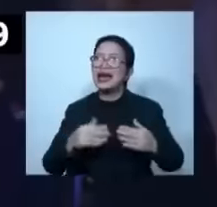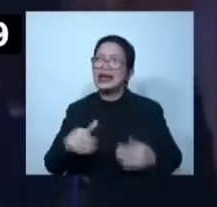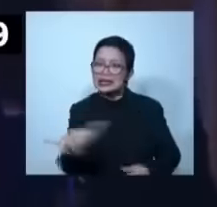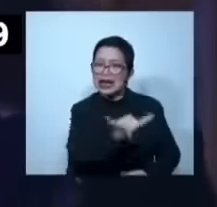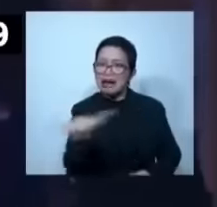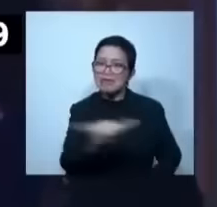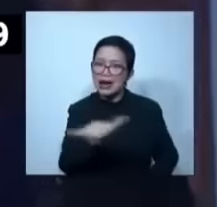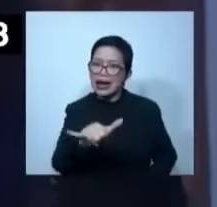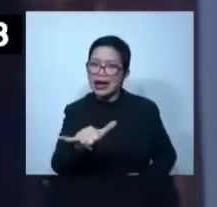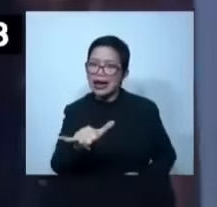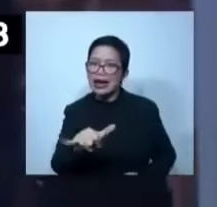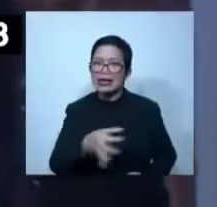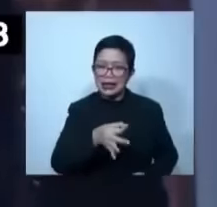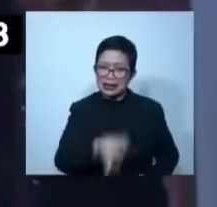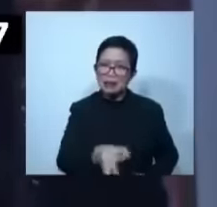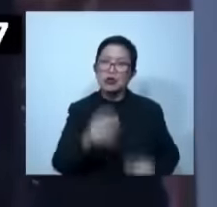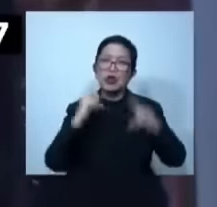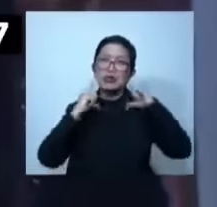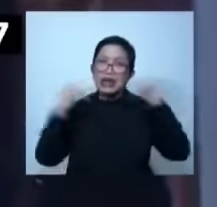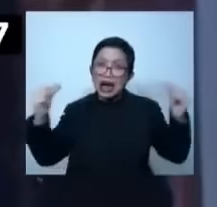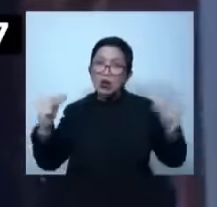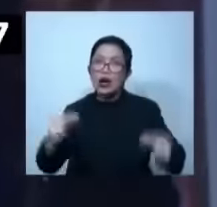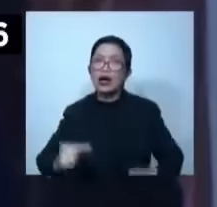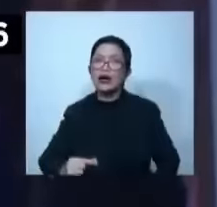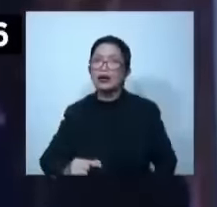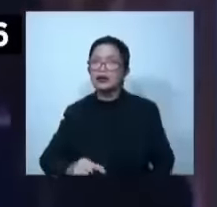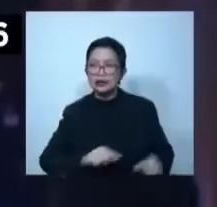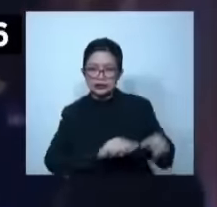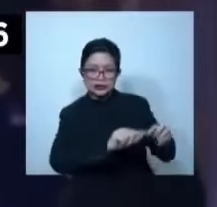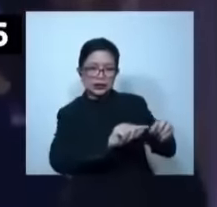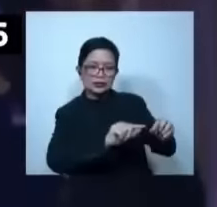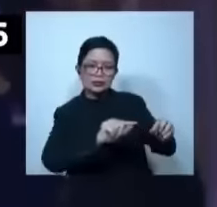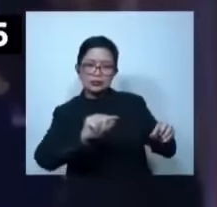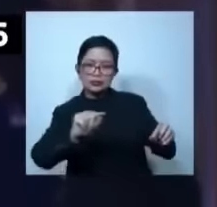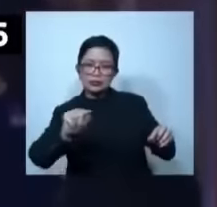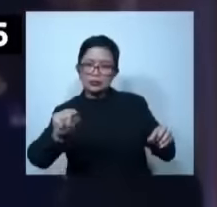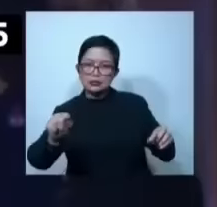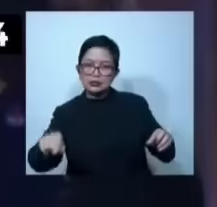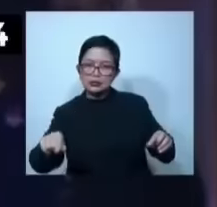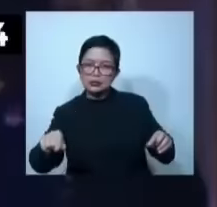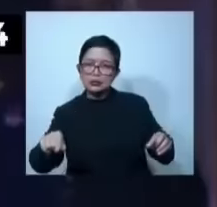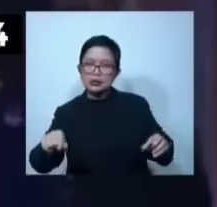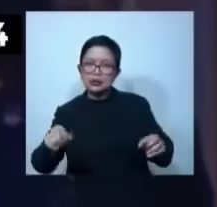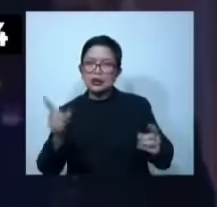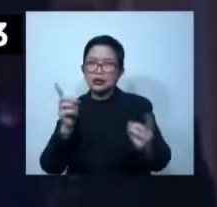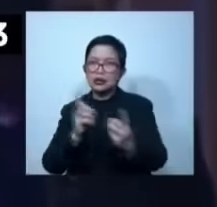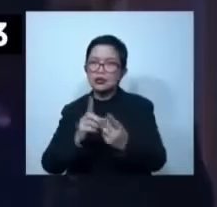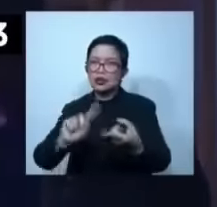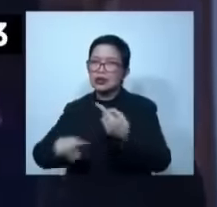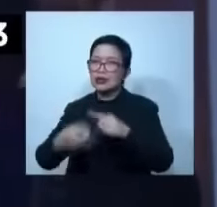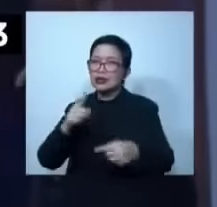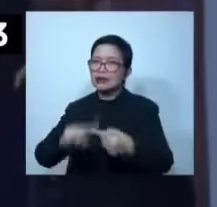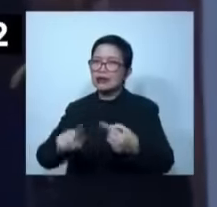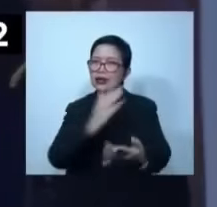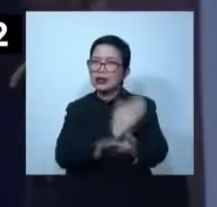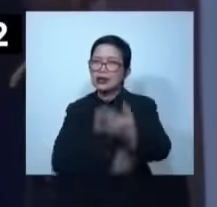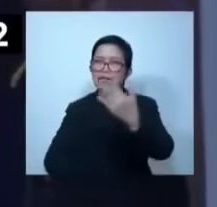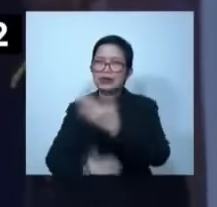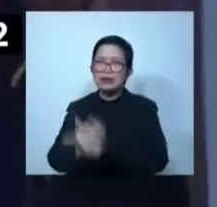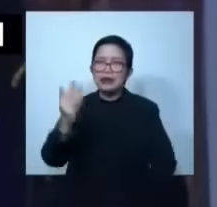semua yang ada di Jawa ini. Kami bergeser lagi, kemudian ketemu kawan-kawan penyandang disabilitas di